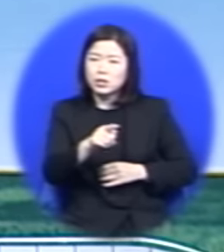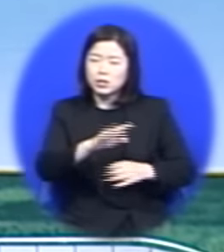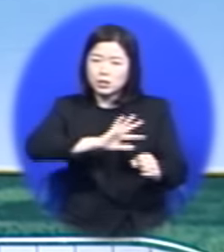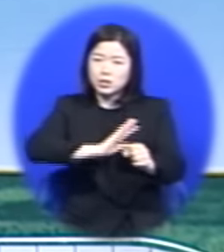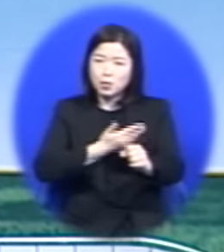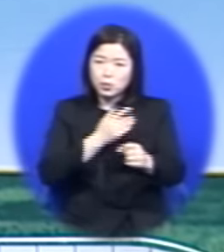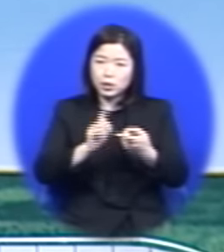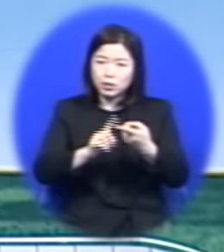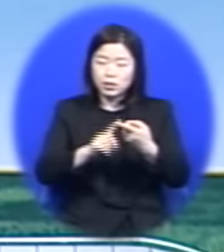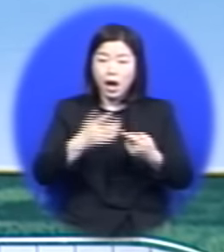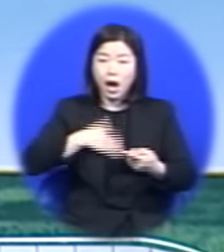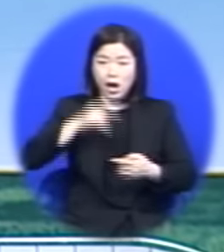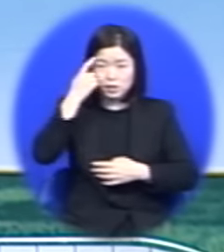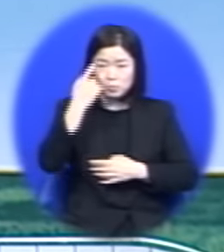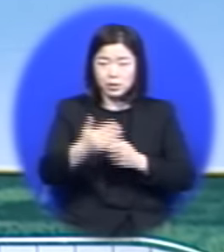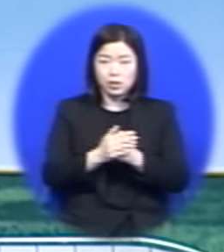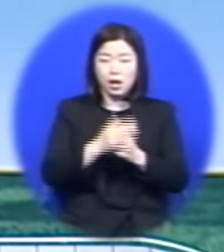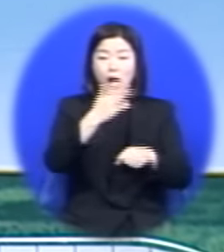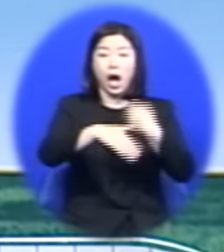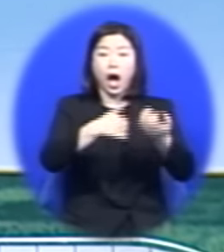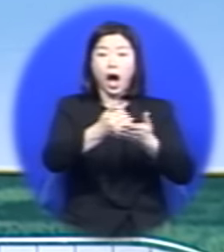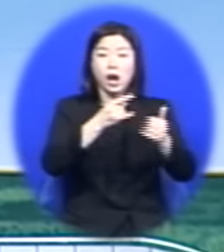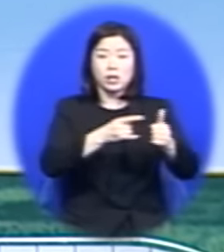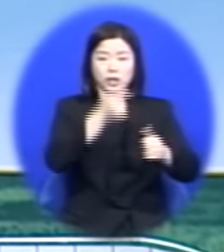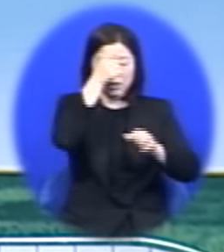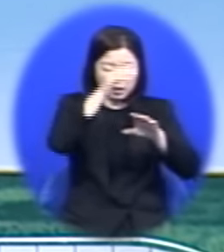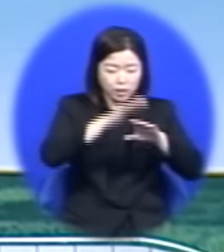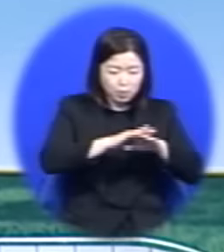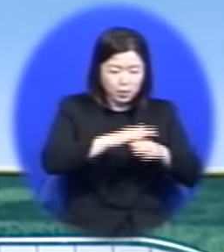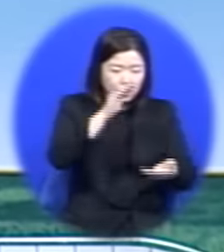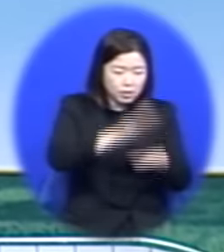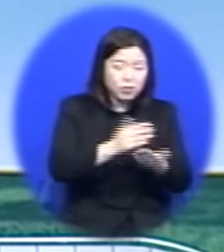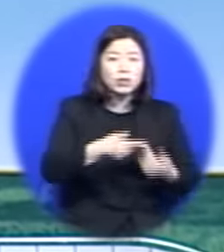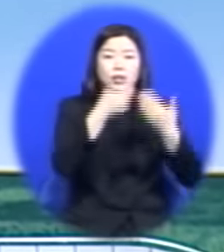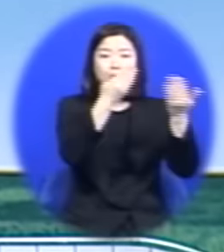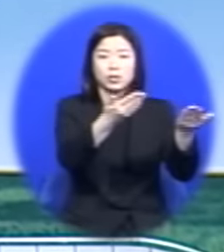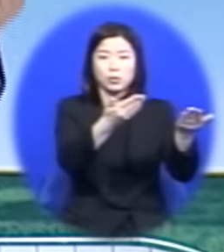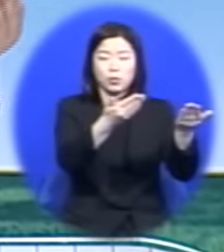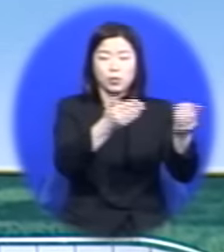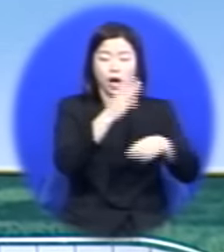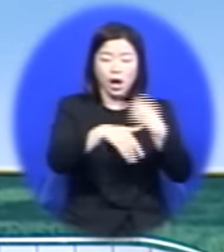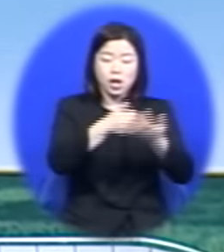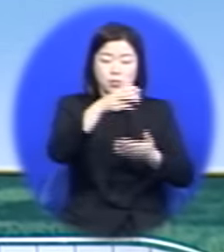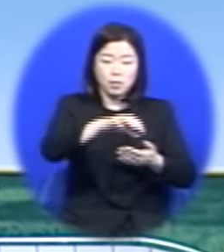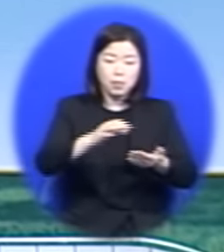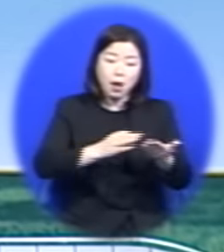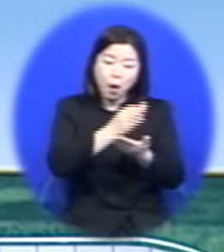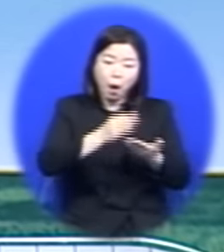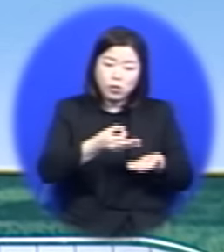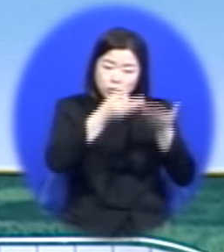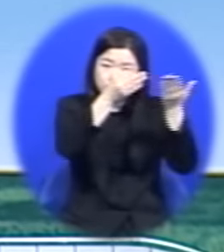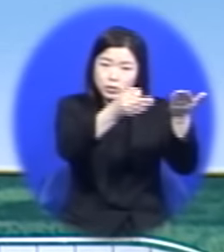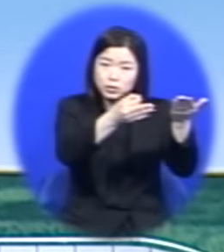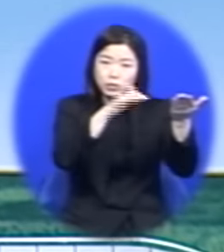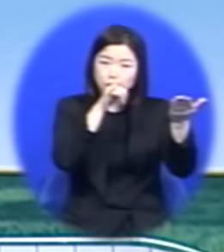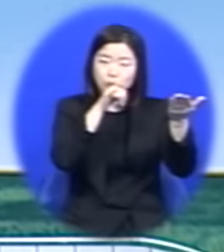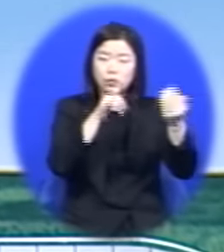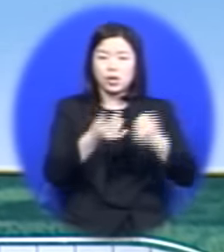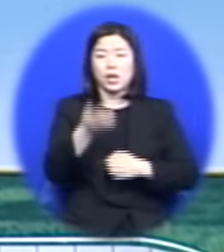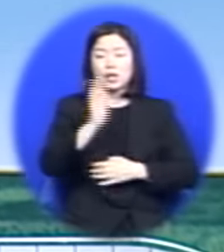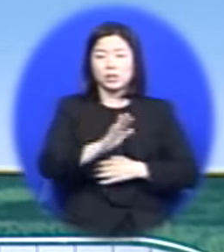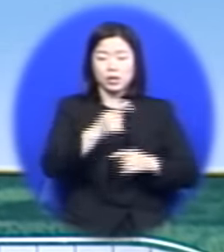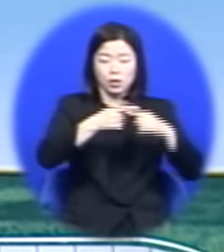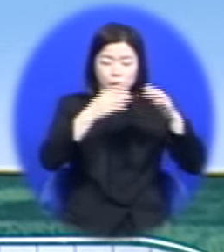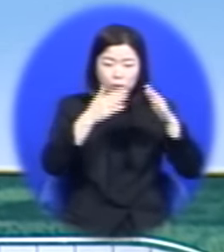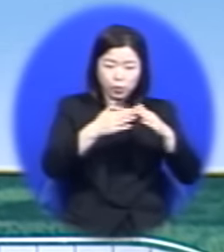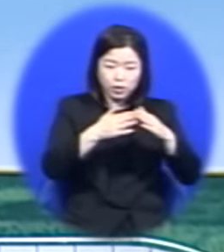아십니까? 하나님께는 예배를 뜨겁게 드리고 하나님 앞에 헌금은 열심히 바치고 그리고 교회는